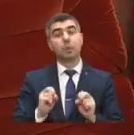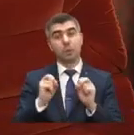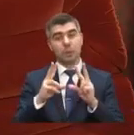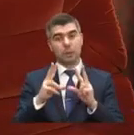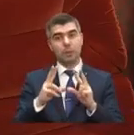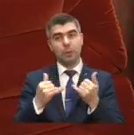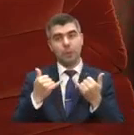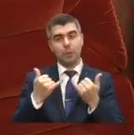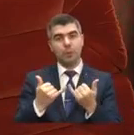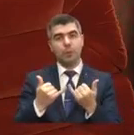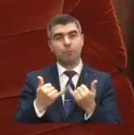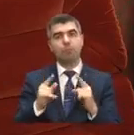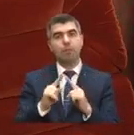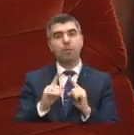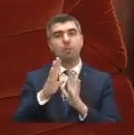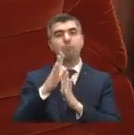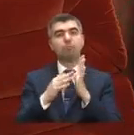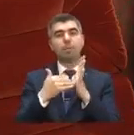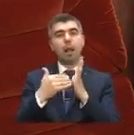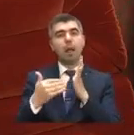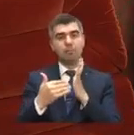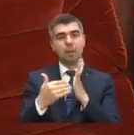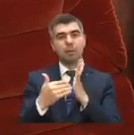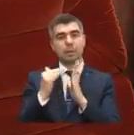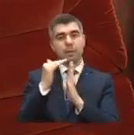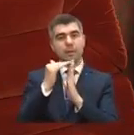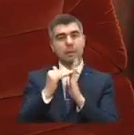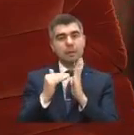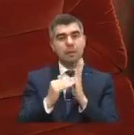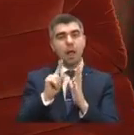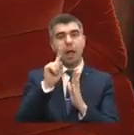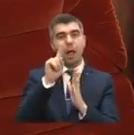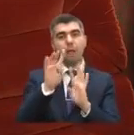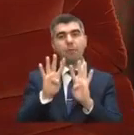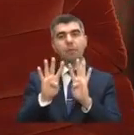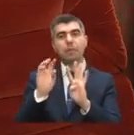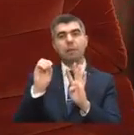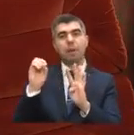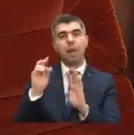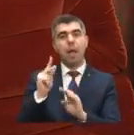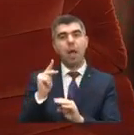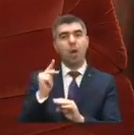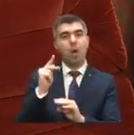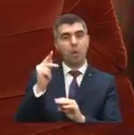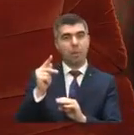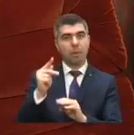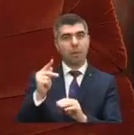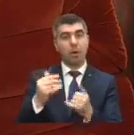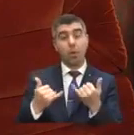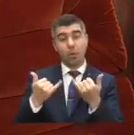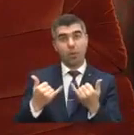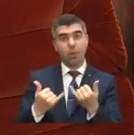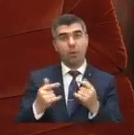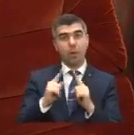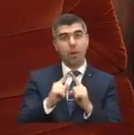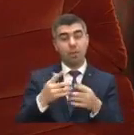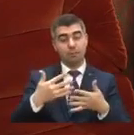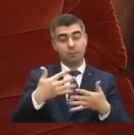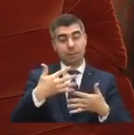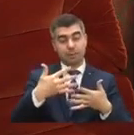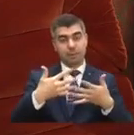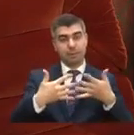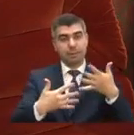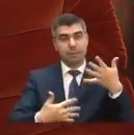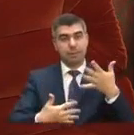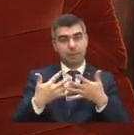كان البرنامج اللي عندنا ديال الطرق السياره فيه 1800 كيلومتر، والان عندي لائحه جد مطوله ديال البرنامج